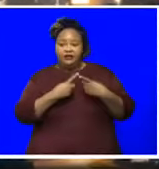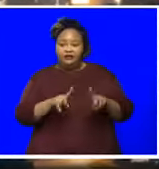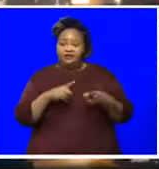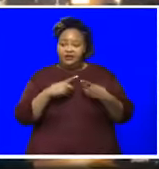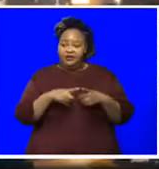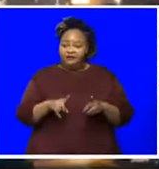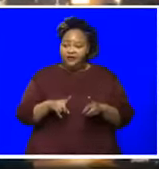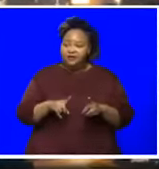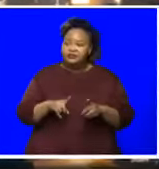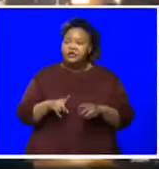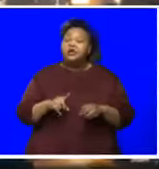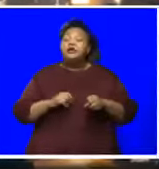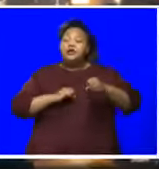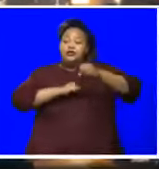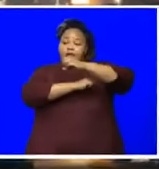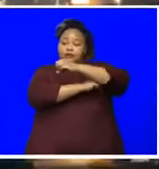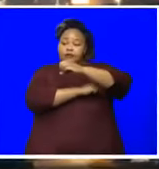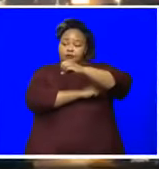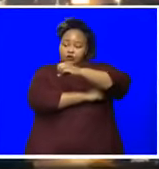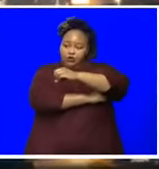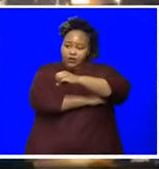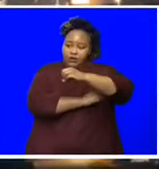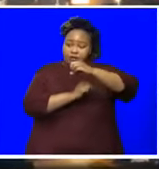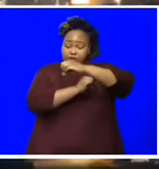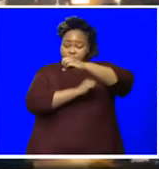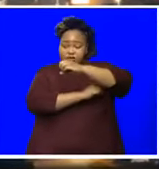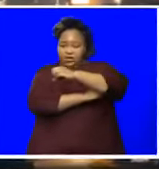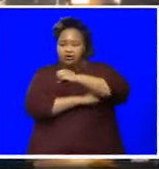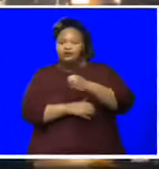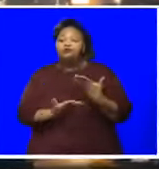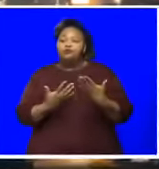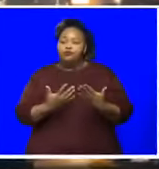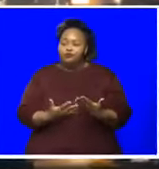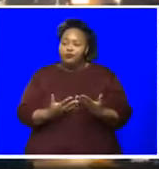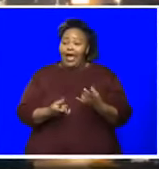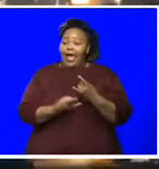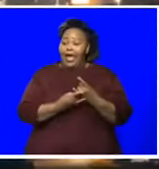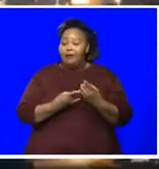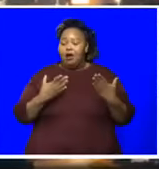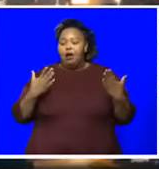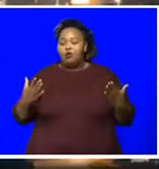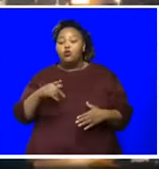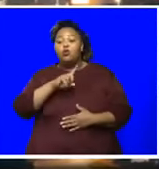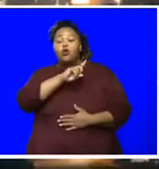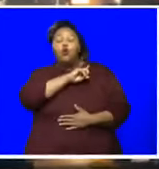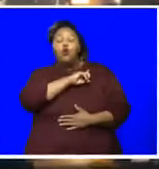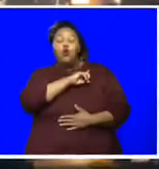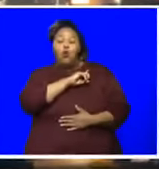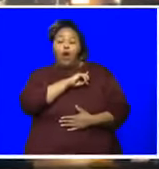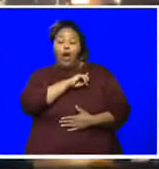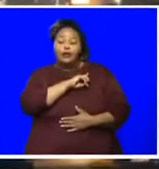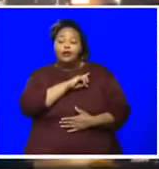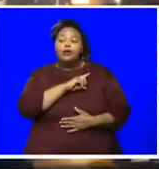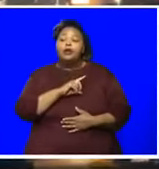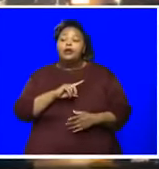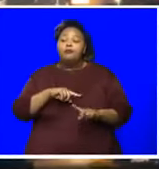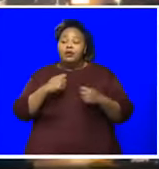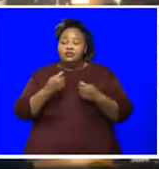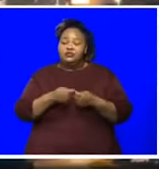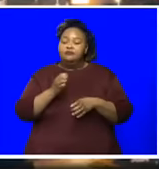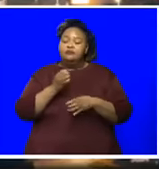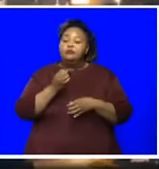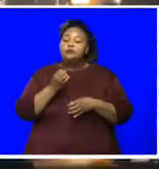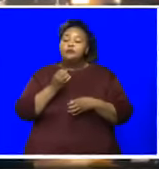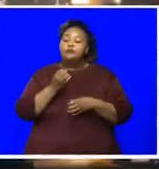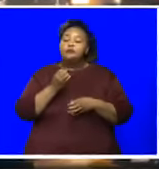uyabonakala njengoba badlali bakuleli sebayathola atimendlela emidlalweni yangaphandle. Bulunga bekakhulumana kusukunyiswa ngalokho semthethweni